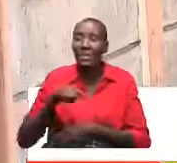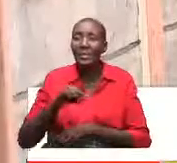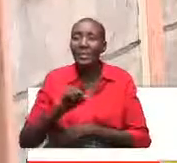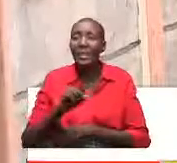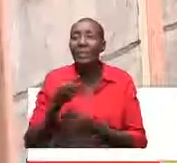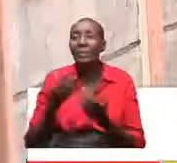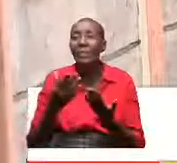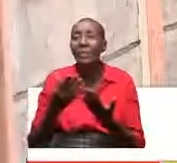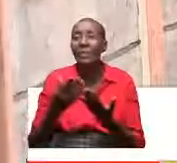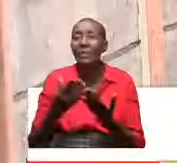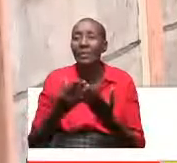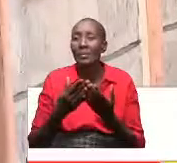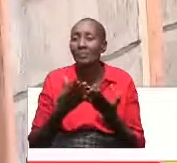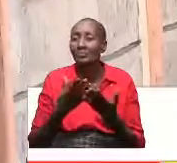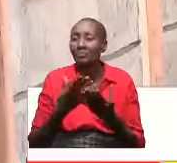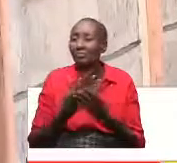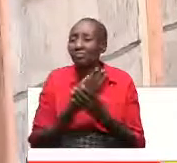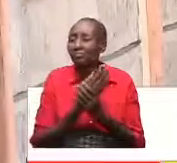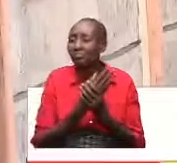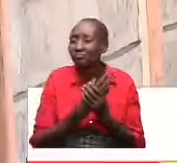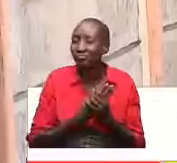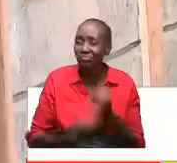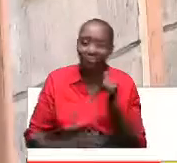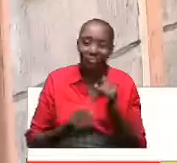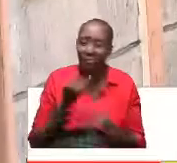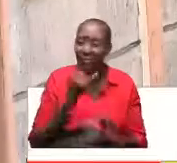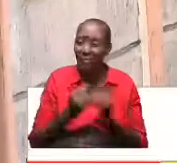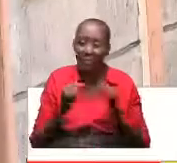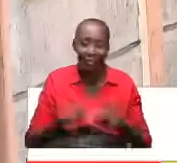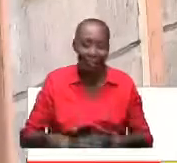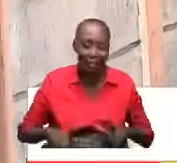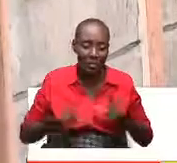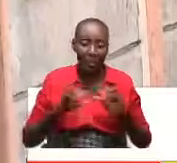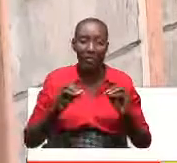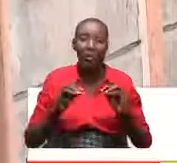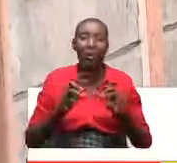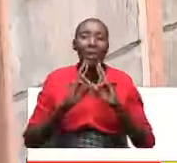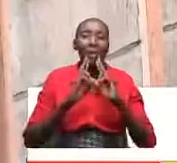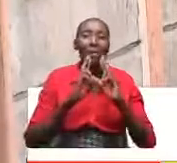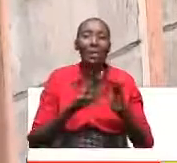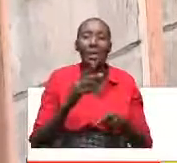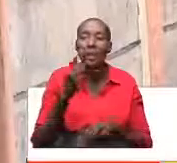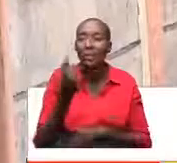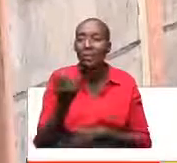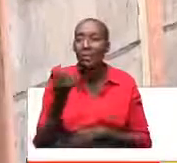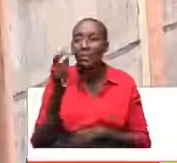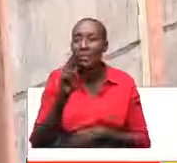Wawira kuvunjika kwa mwiko sio mwisho wa upishi. Nikiripotia Runinga TV